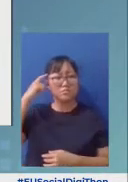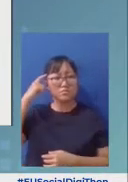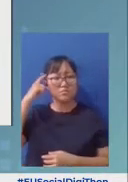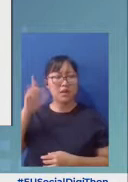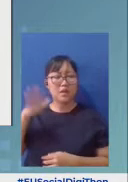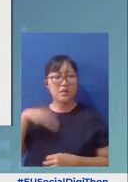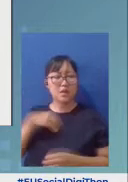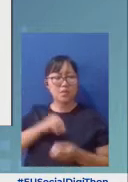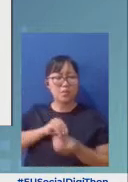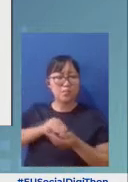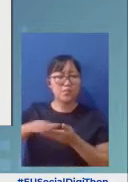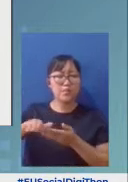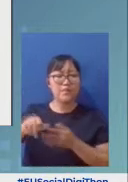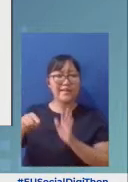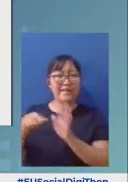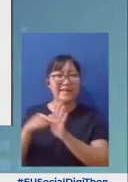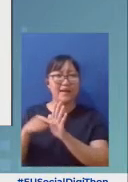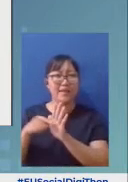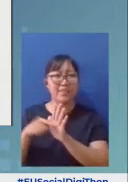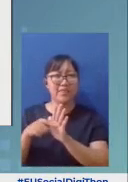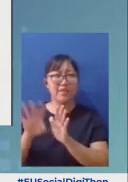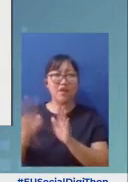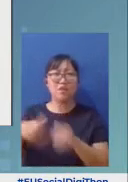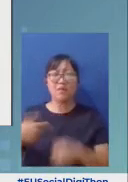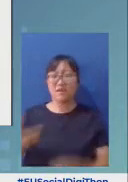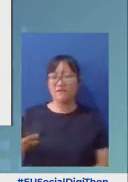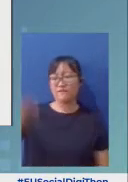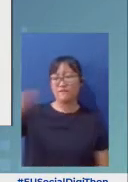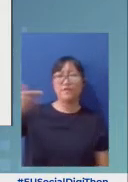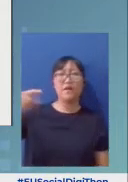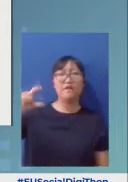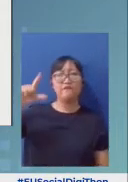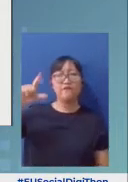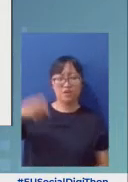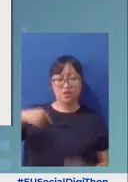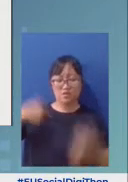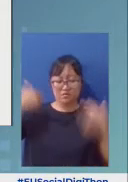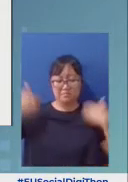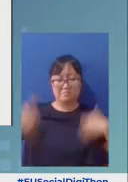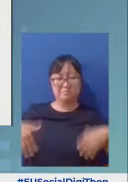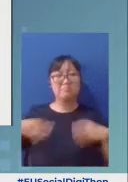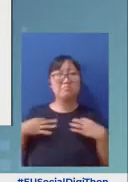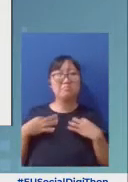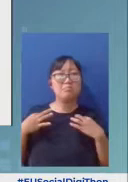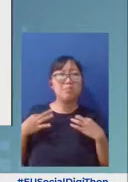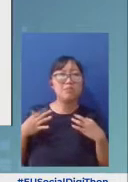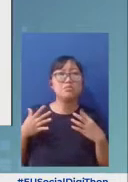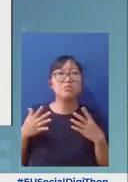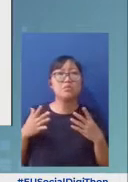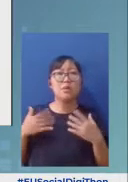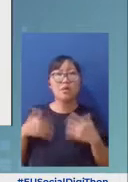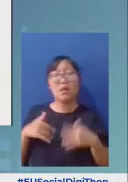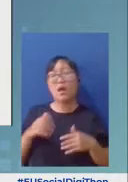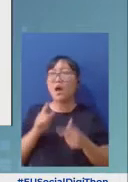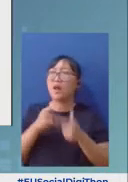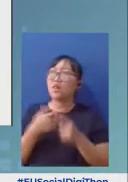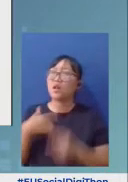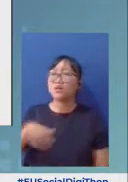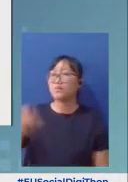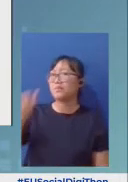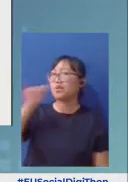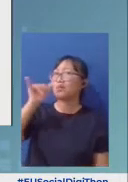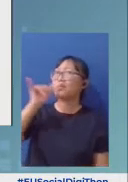atau memposting badan kita ya, yang misalnya bajunya lagi nggak beres ya, atau lagi minum bir sama teman-teman ya,